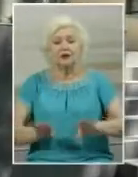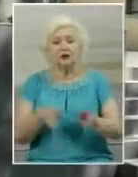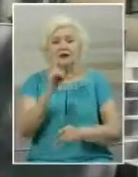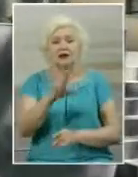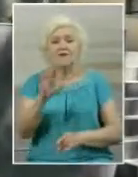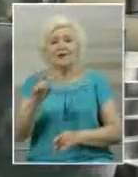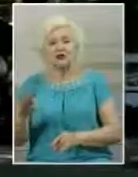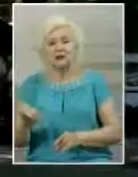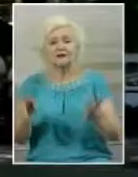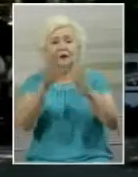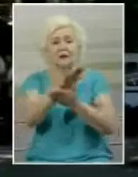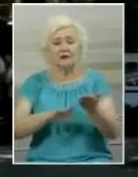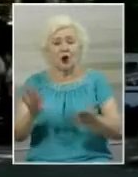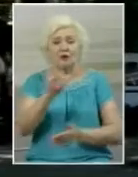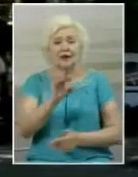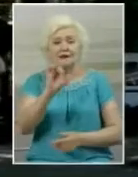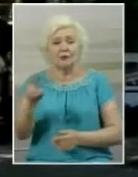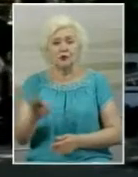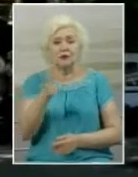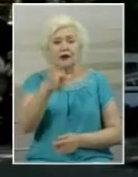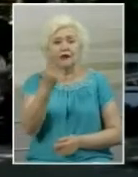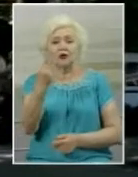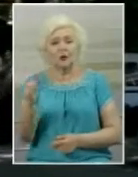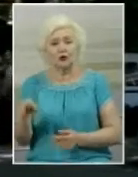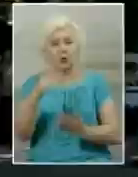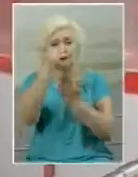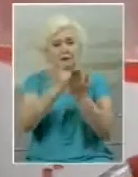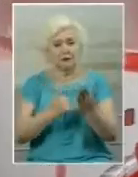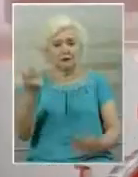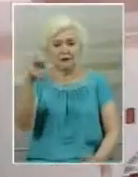Вишинського тривають. Оксана Страмнова, Григорій Шматко, телеканал «Скіфія».